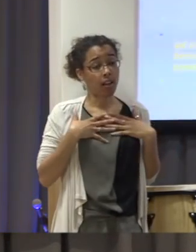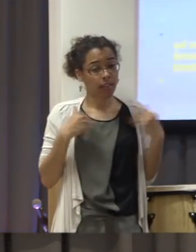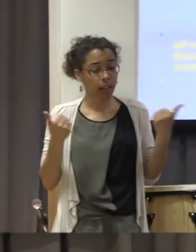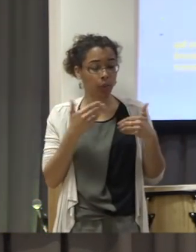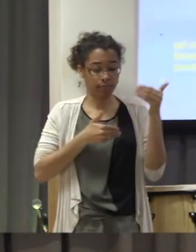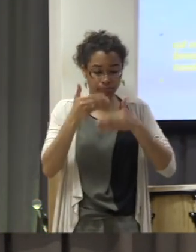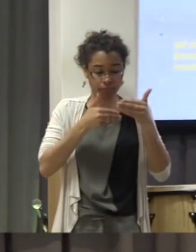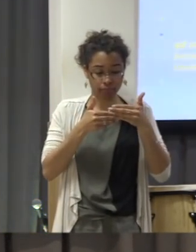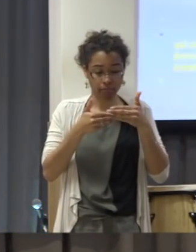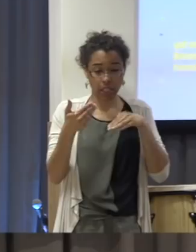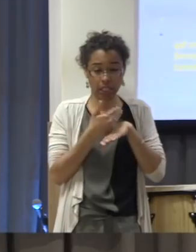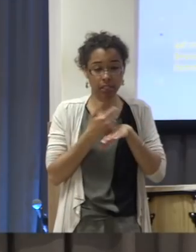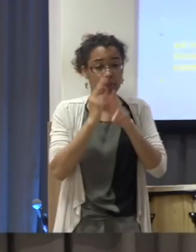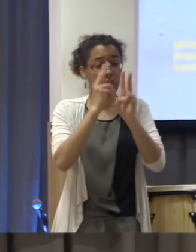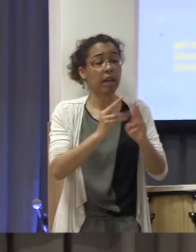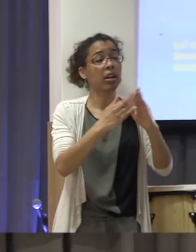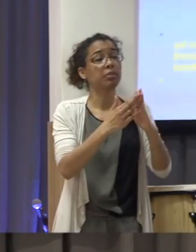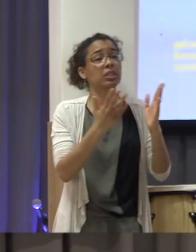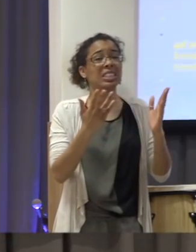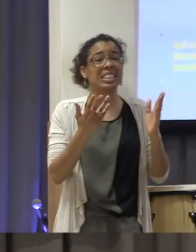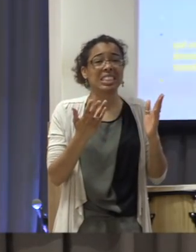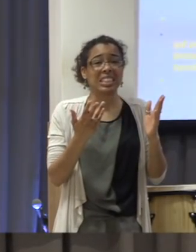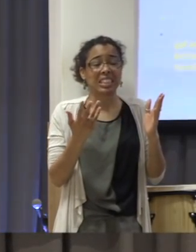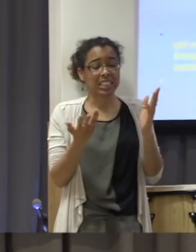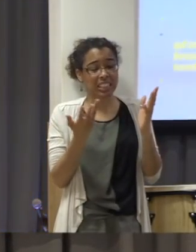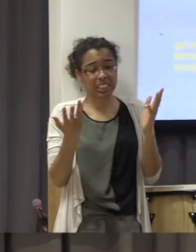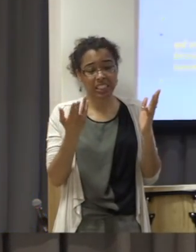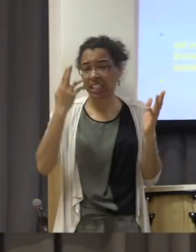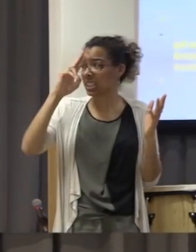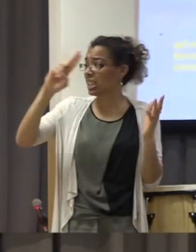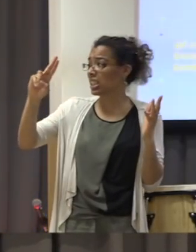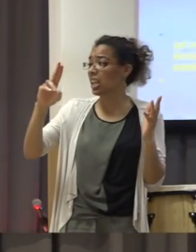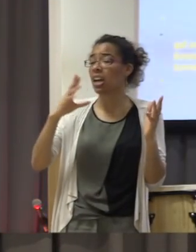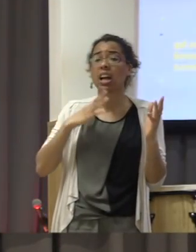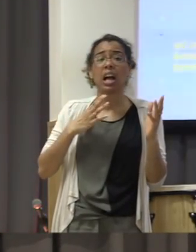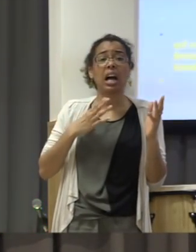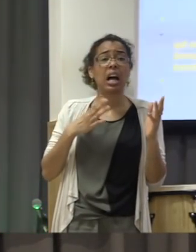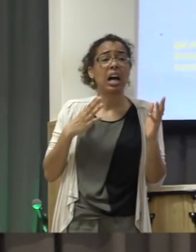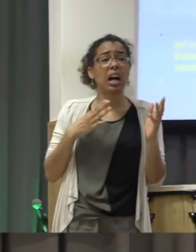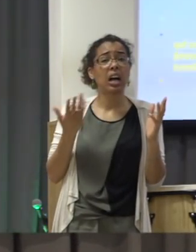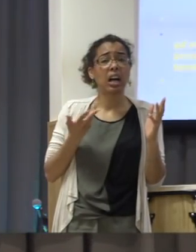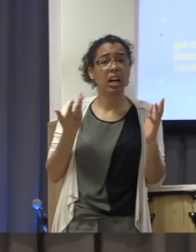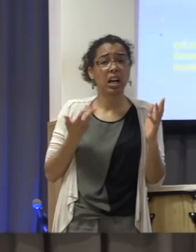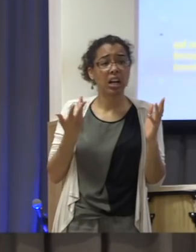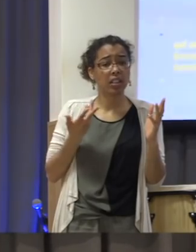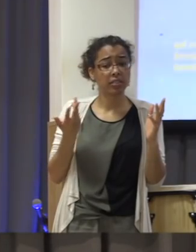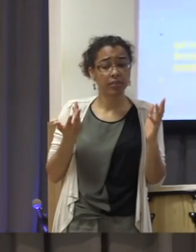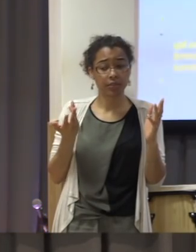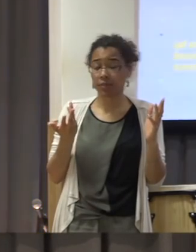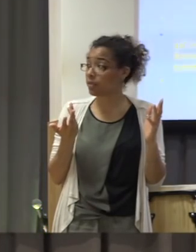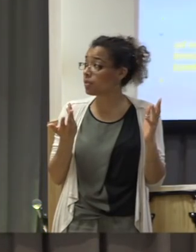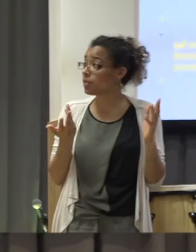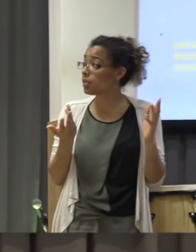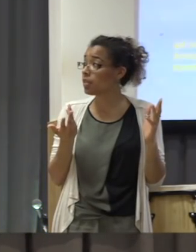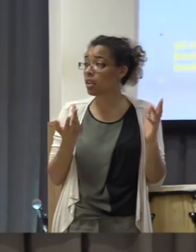bâtir, qu'est-ce qui se passe quand il arrive à la maison? Ah, Seigneur. Ah, mais quelqu'un d'autre pourrait dire, mais quel est